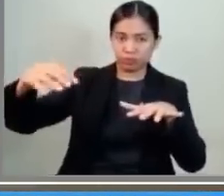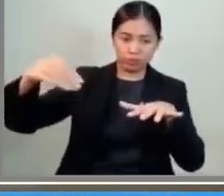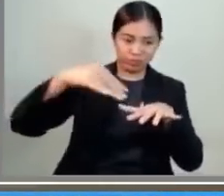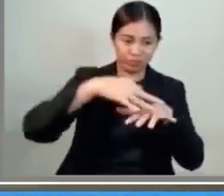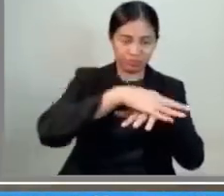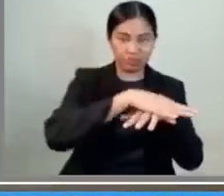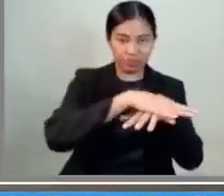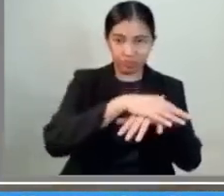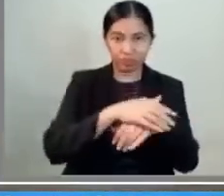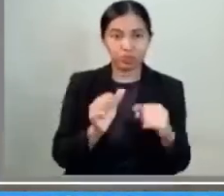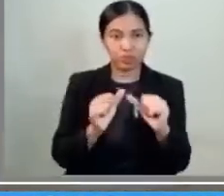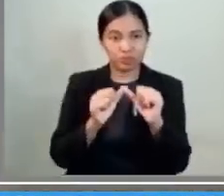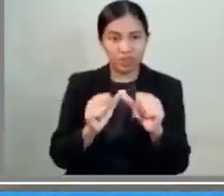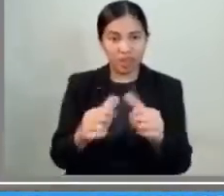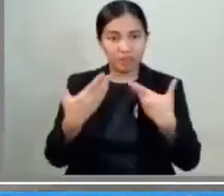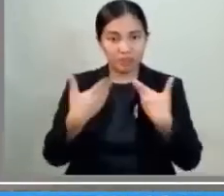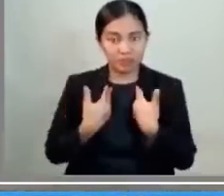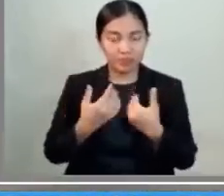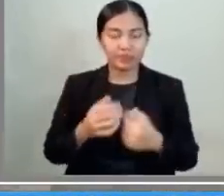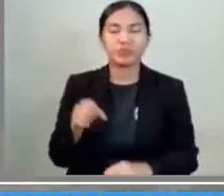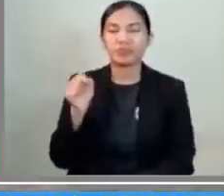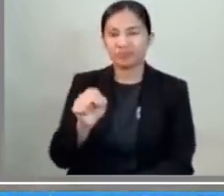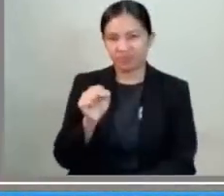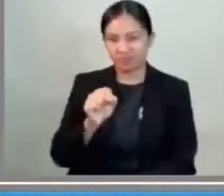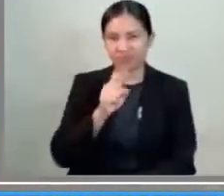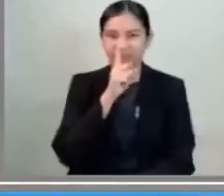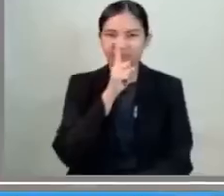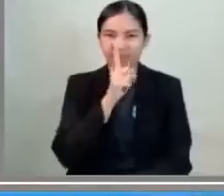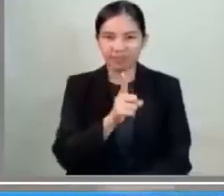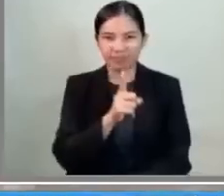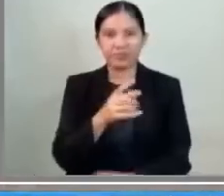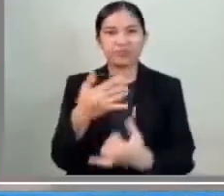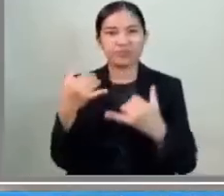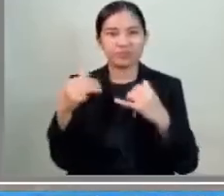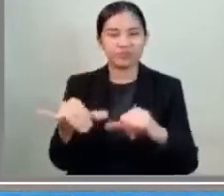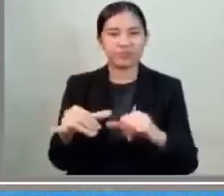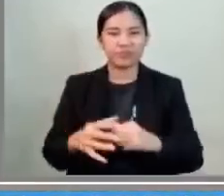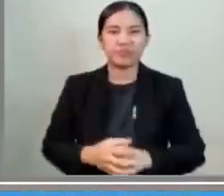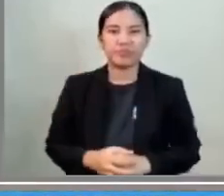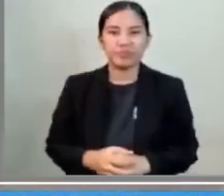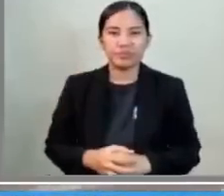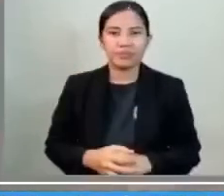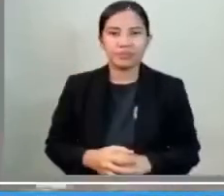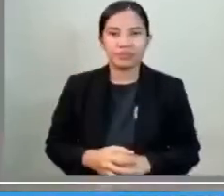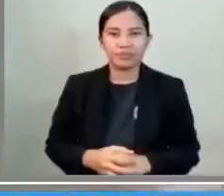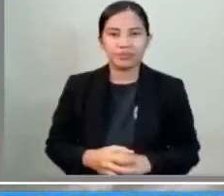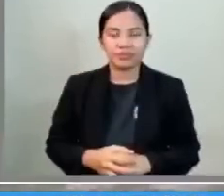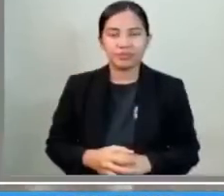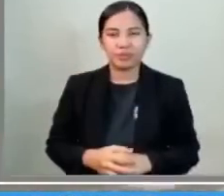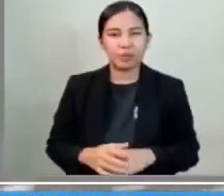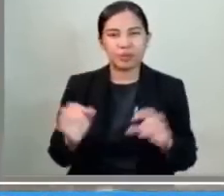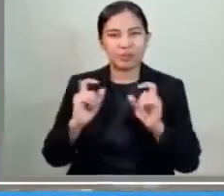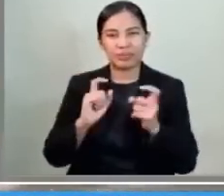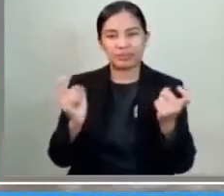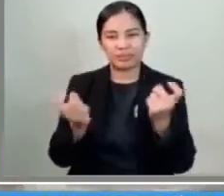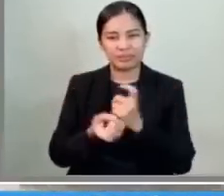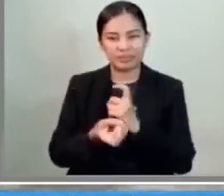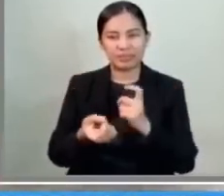kalsada. Yes sir, talagang mataas pa rin po. Halos walang pagbabago po yung tubig sa paligid po